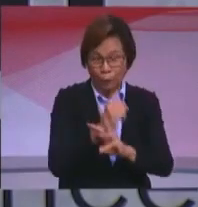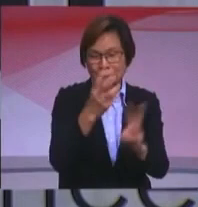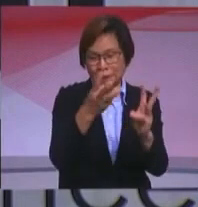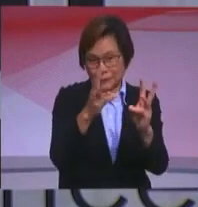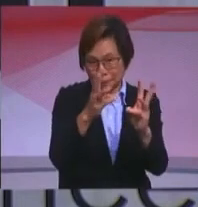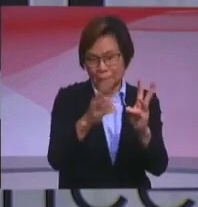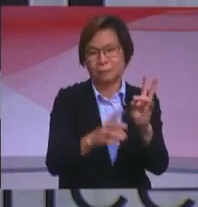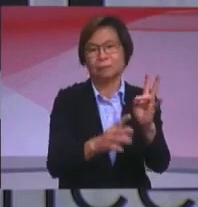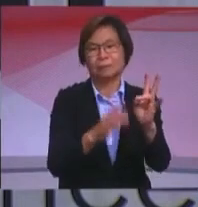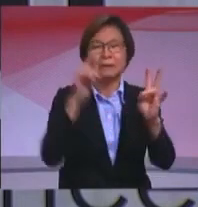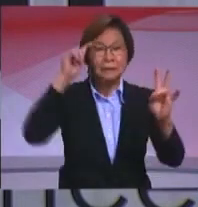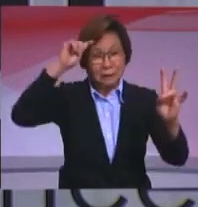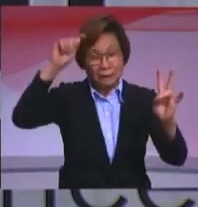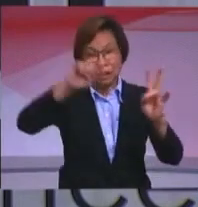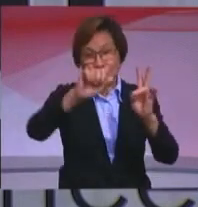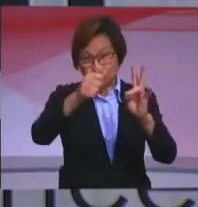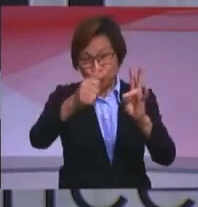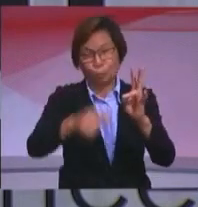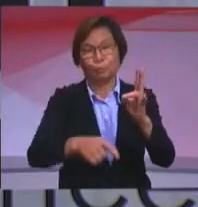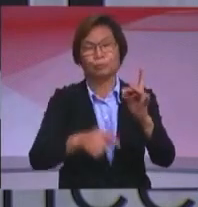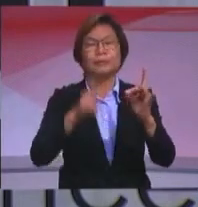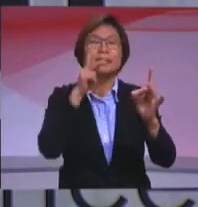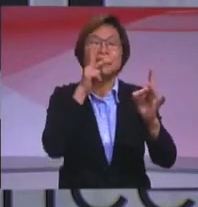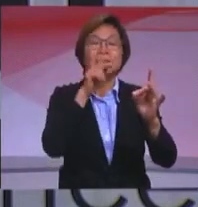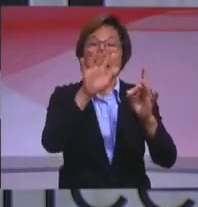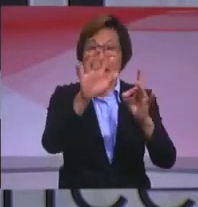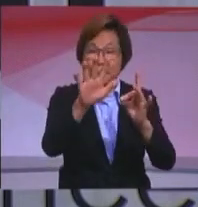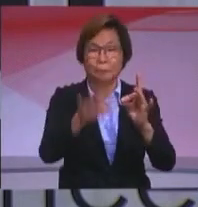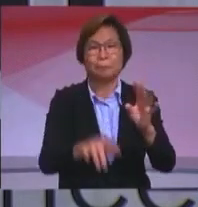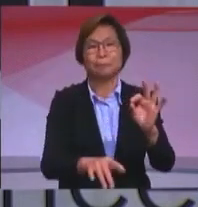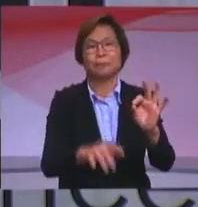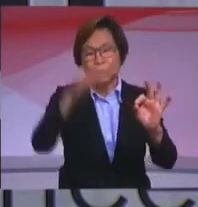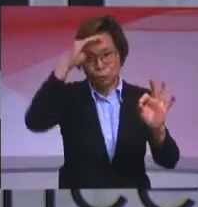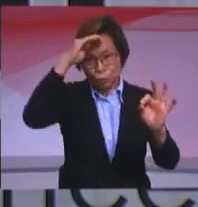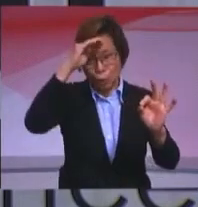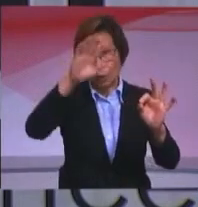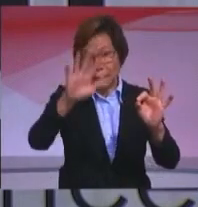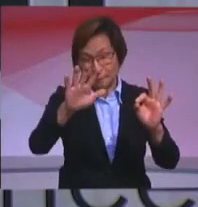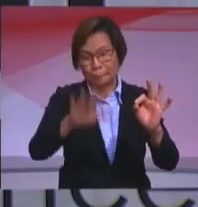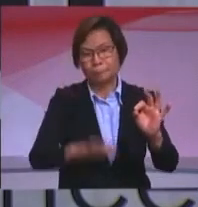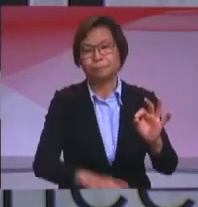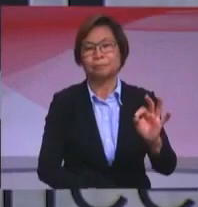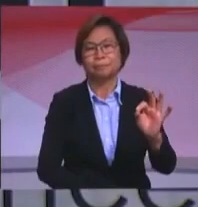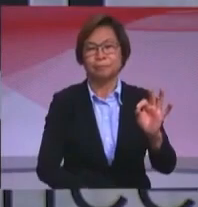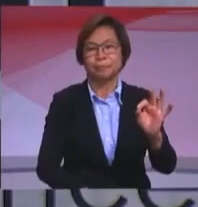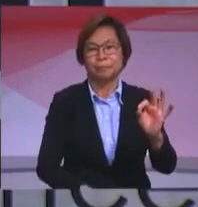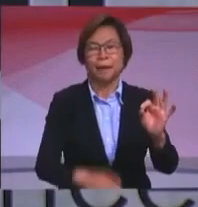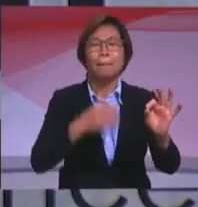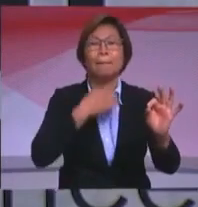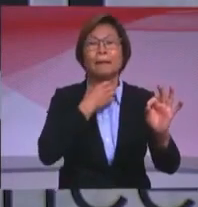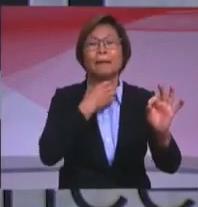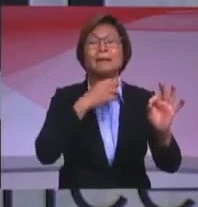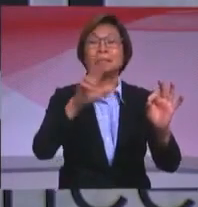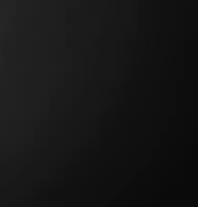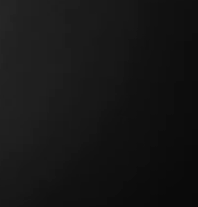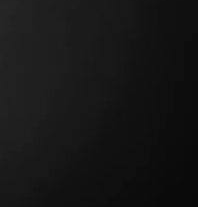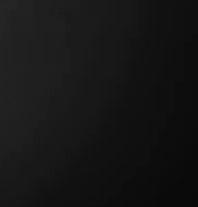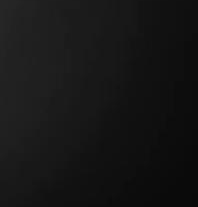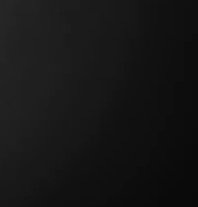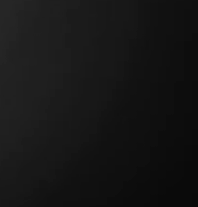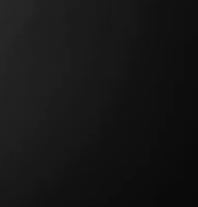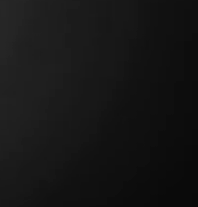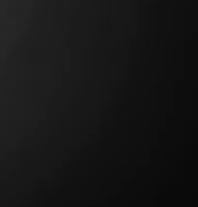16 kes, Terengganu 10 kes, Kedah 5 kes, Johor 5 kes dan Negeri Perak 3 kes.